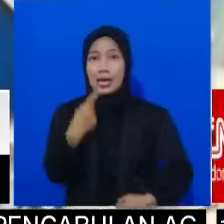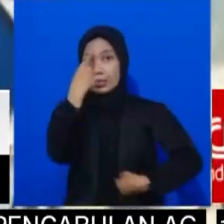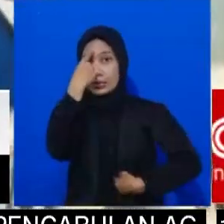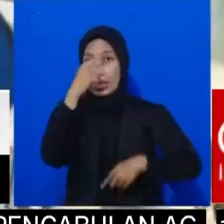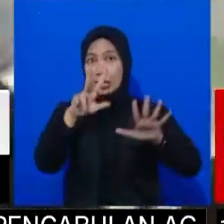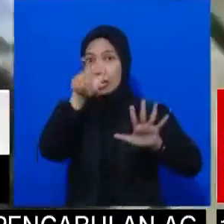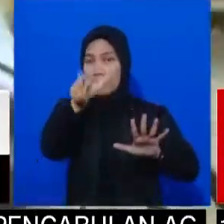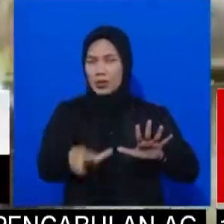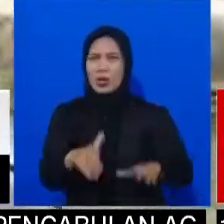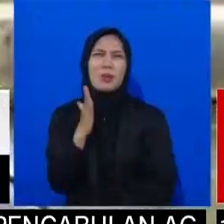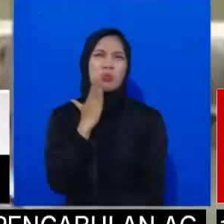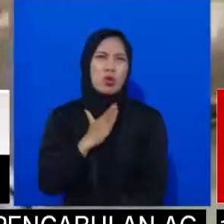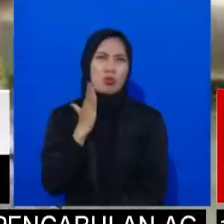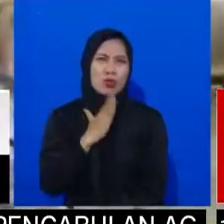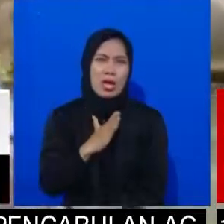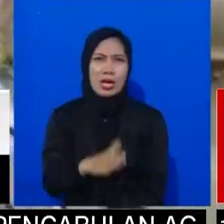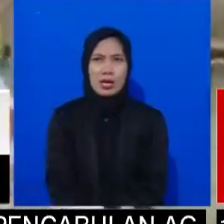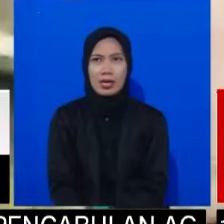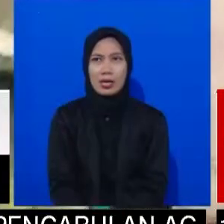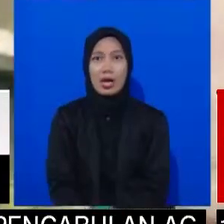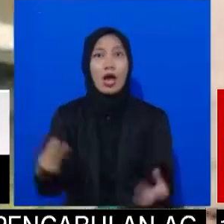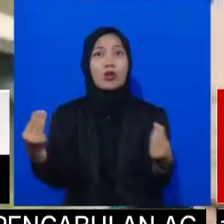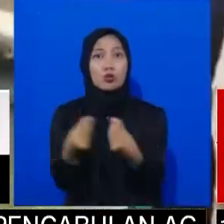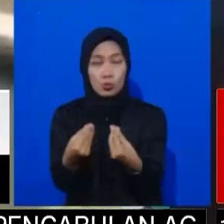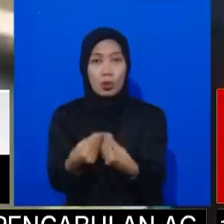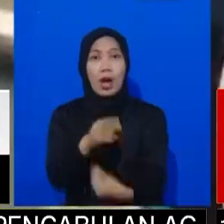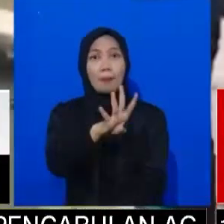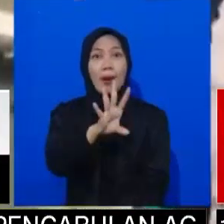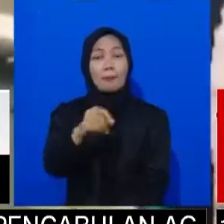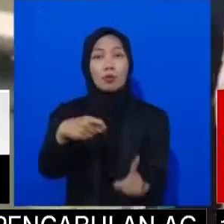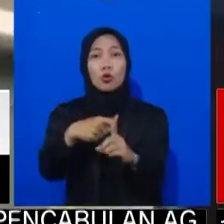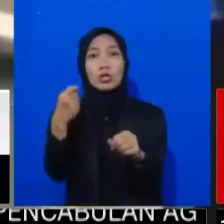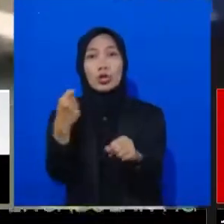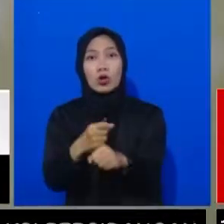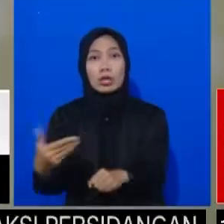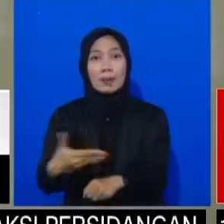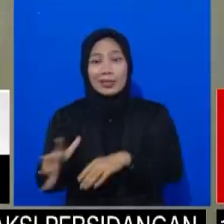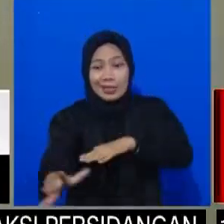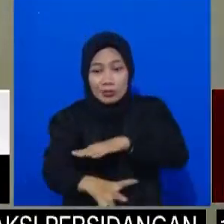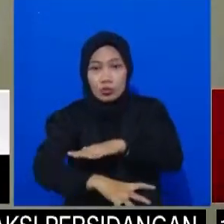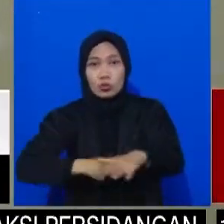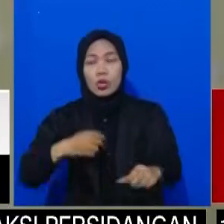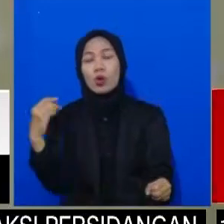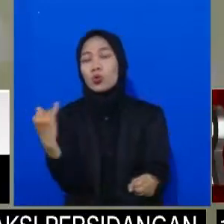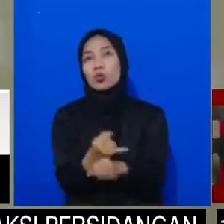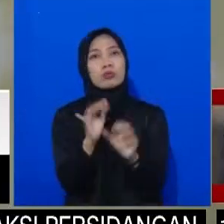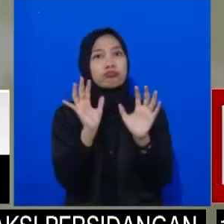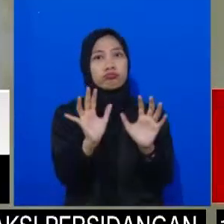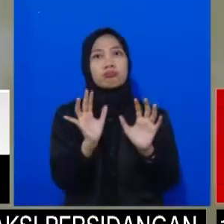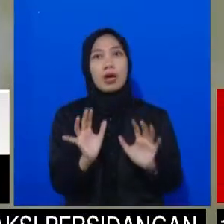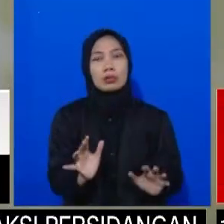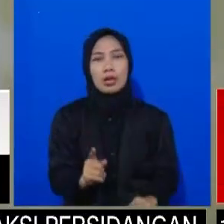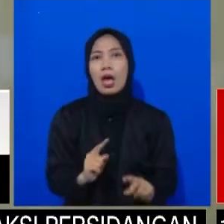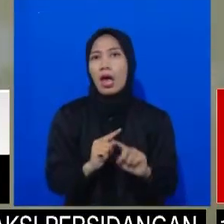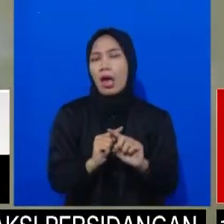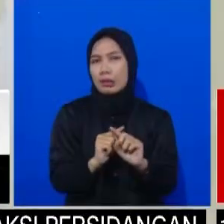masih belia. Total 40 kg ikan gurami dicuri dengan kerugian jutaan rupiah. Kasus ini berakhir damai